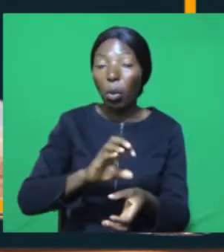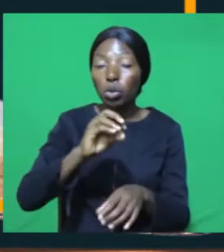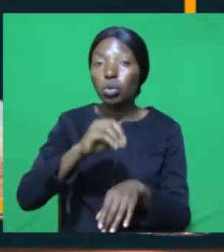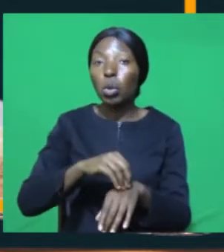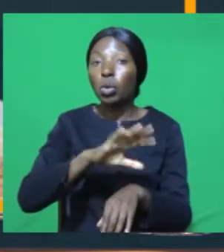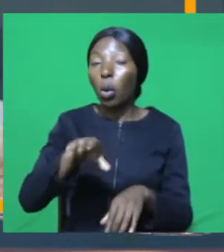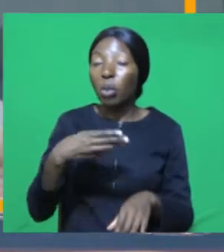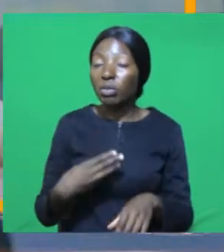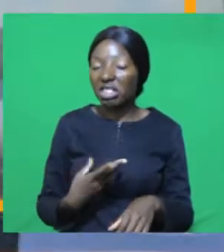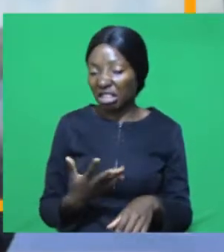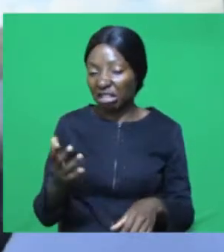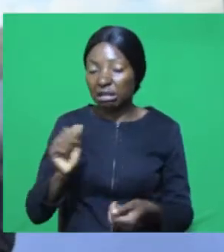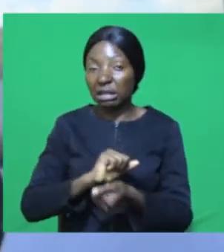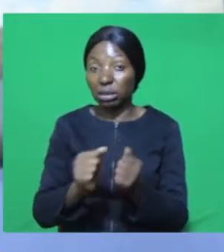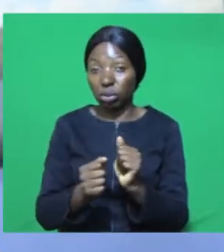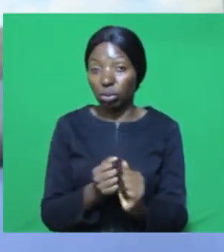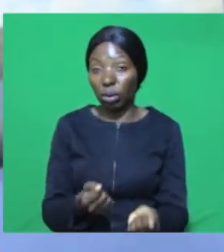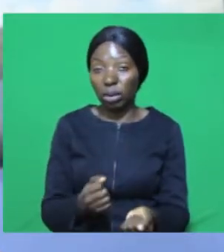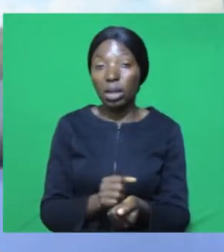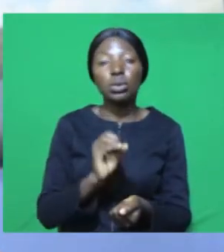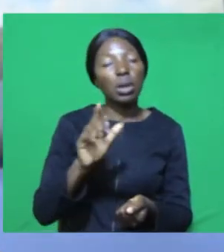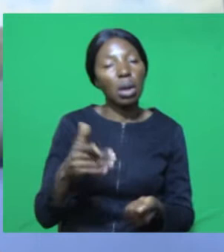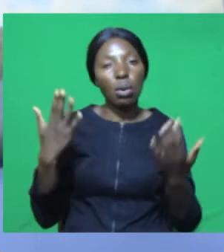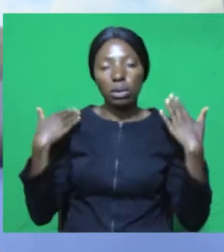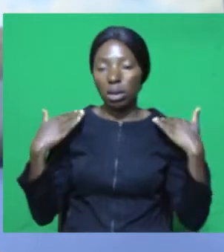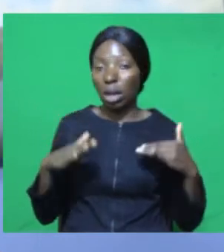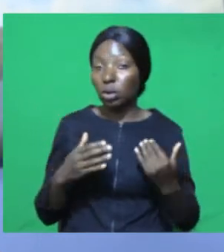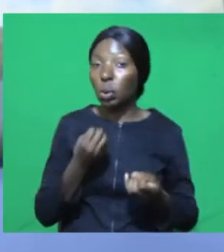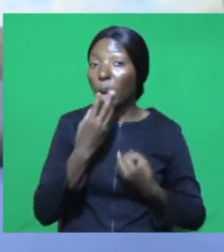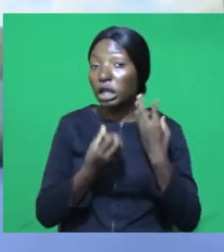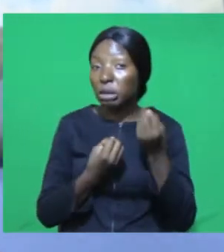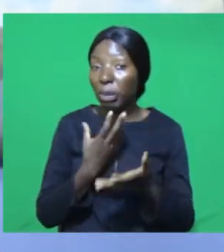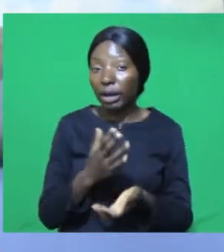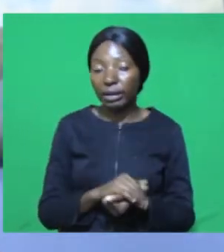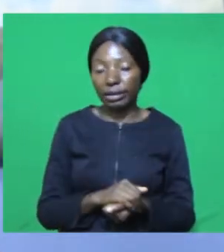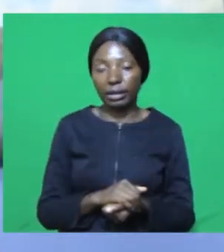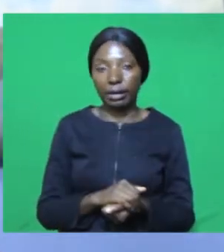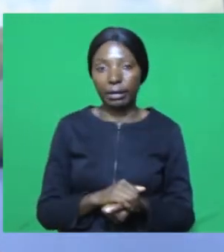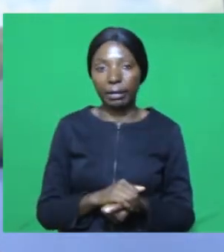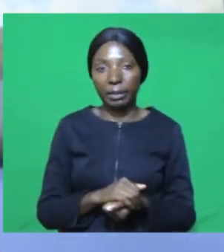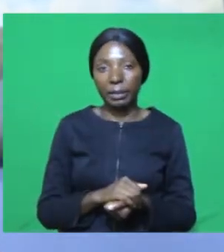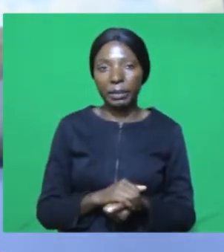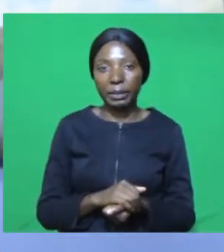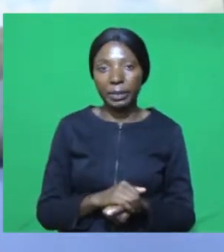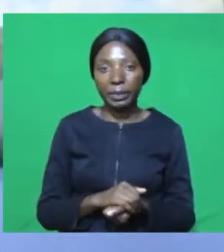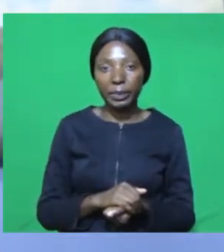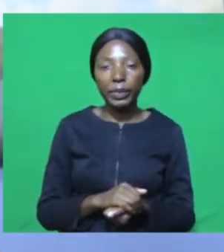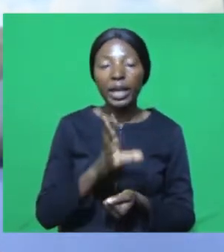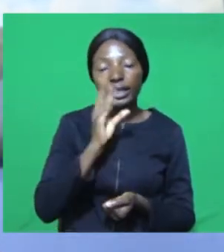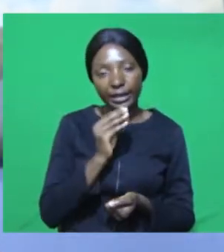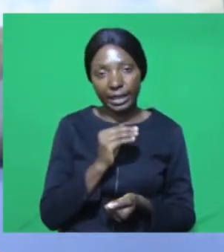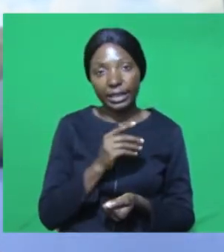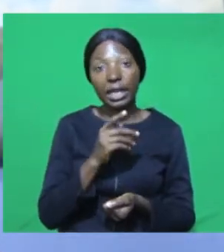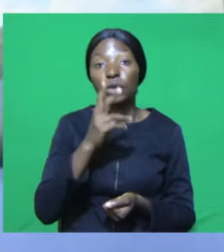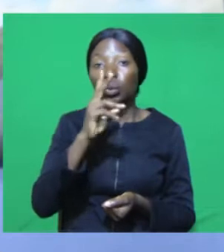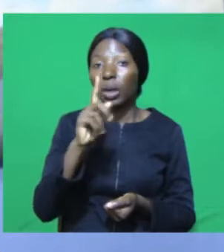pamusoro pezvakaparadzwa. Gabriel akutsanangura. Anoti